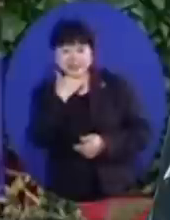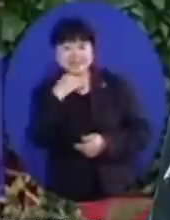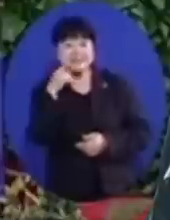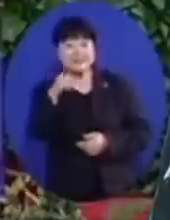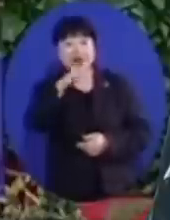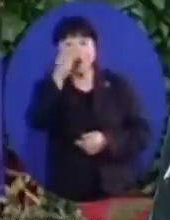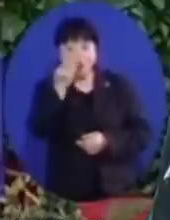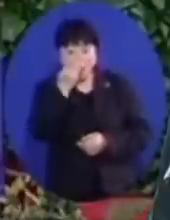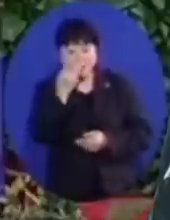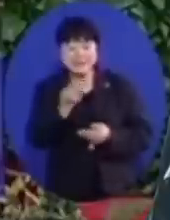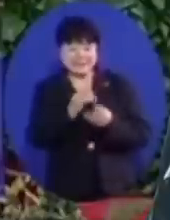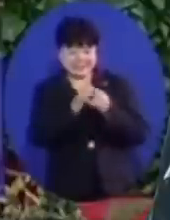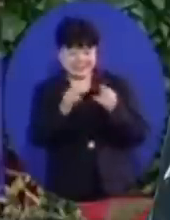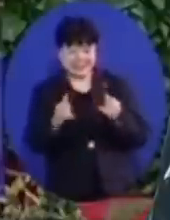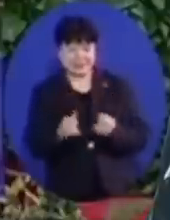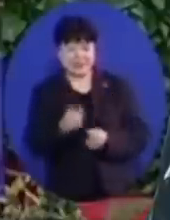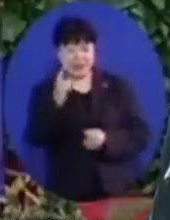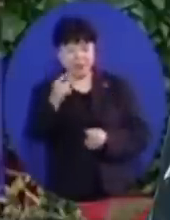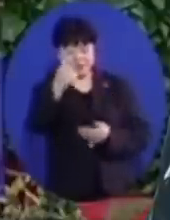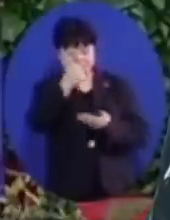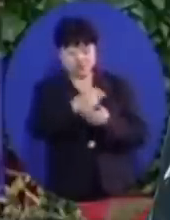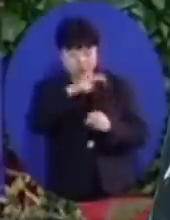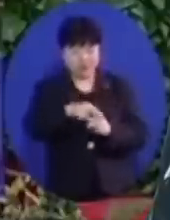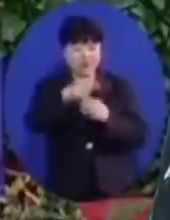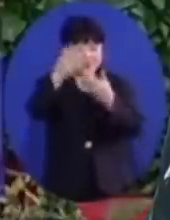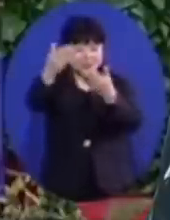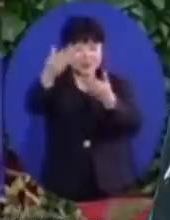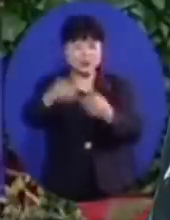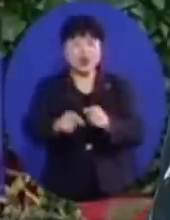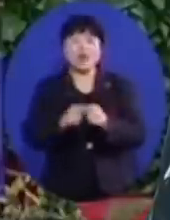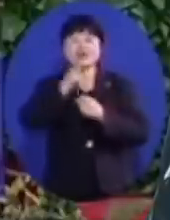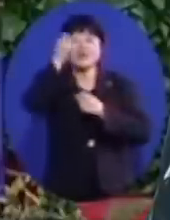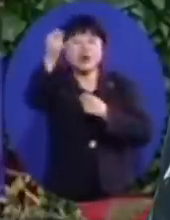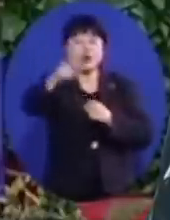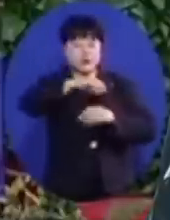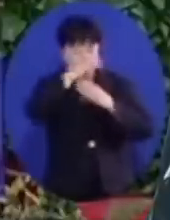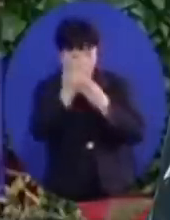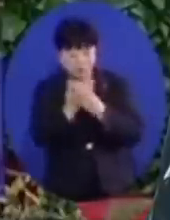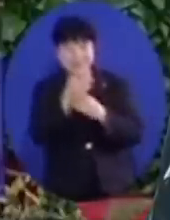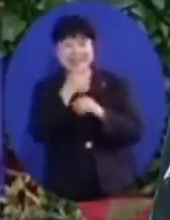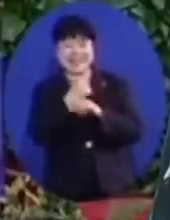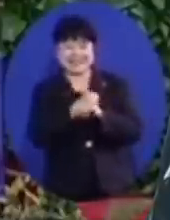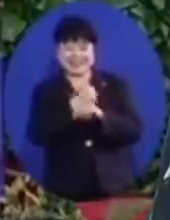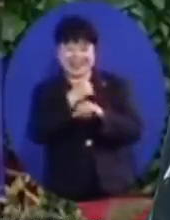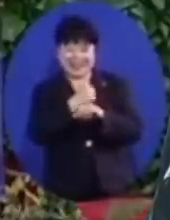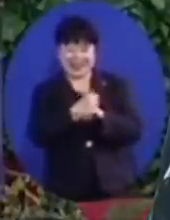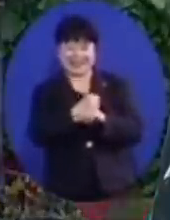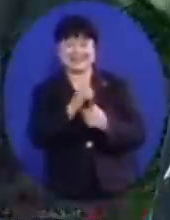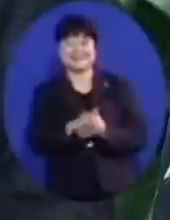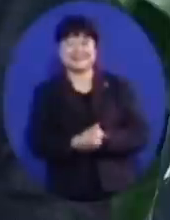거룩하게 된 자들을 한 번의 제사로 영원히 온전하게 하셨느니라